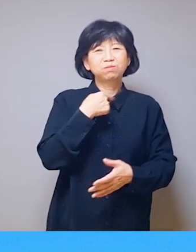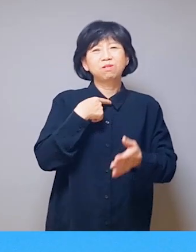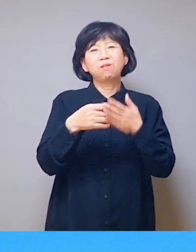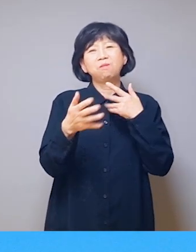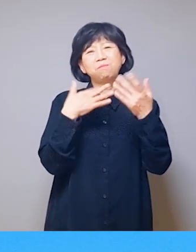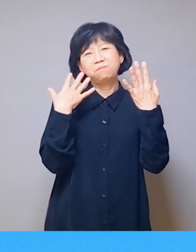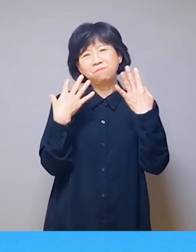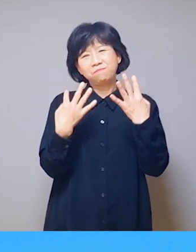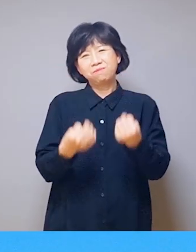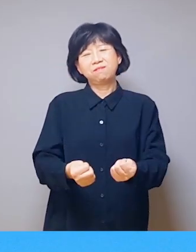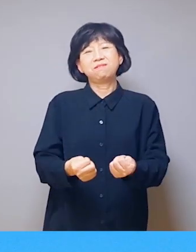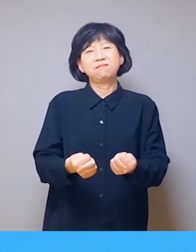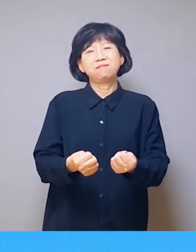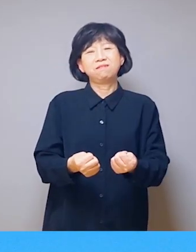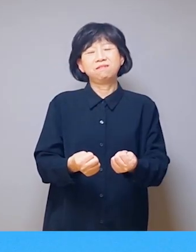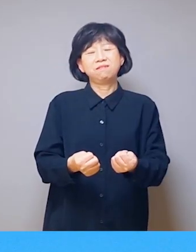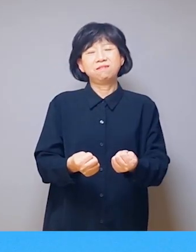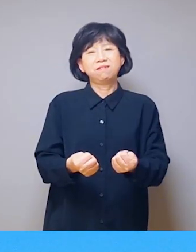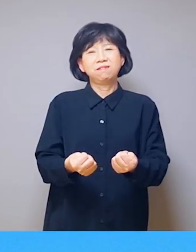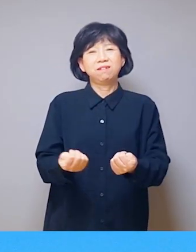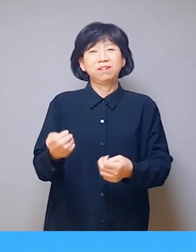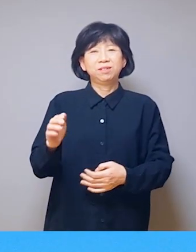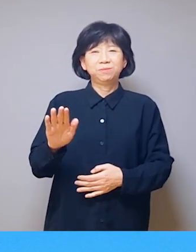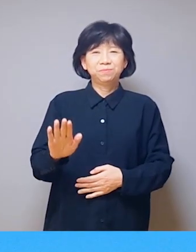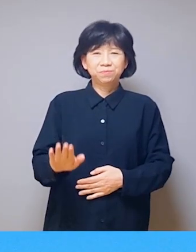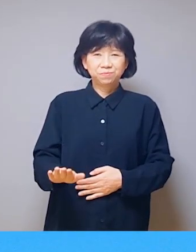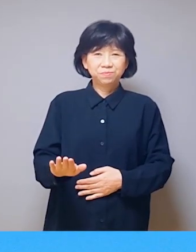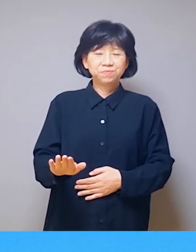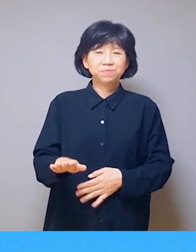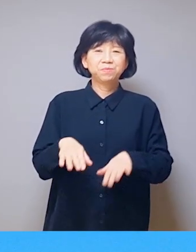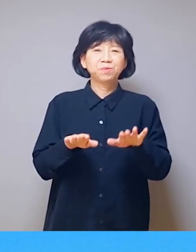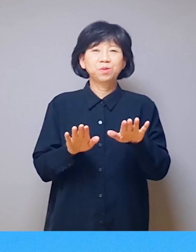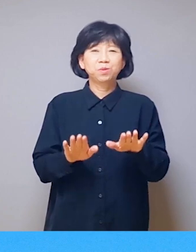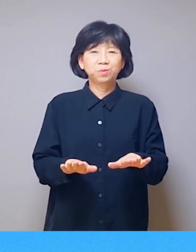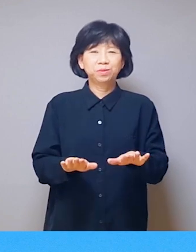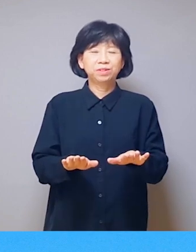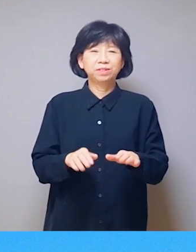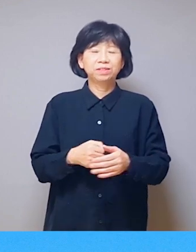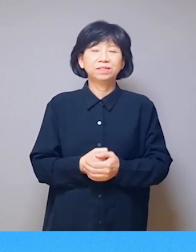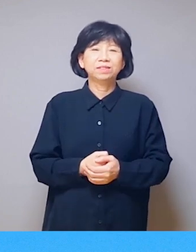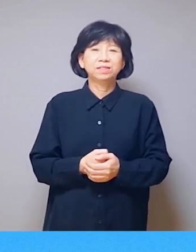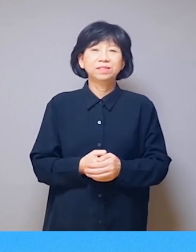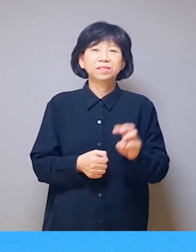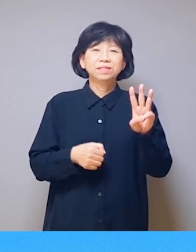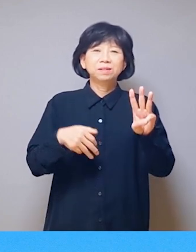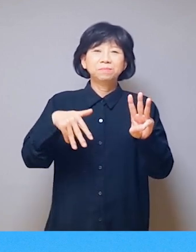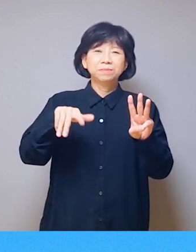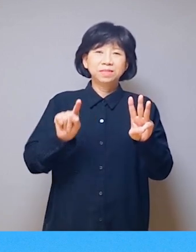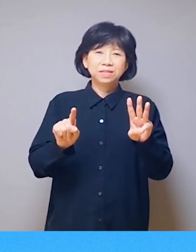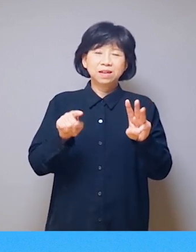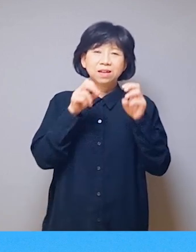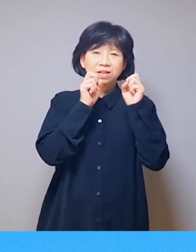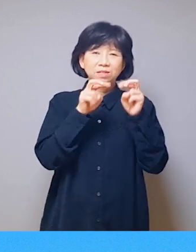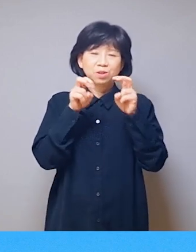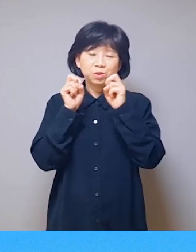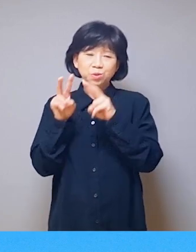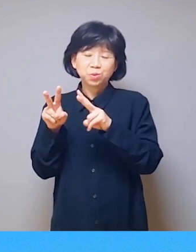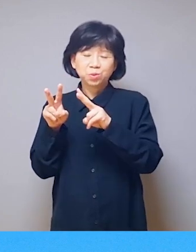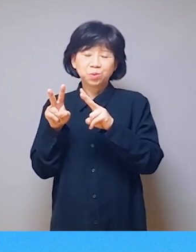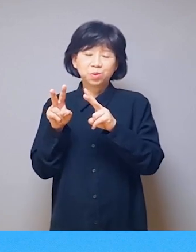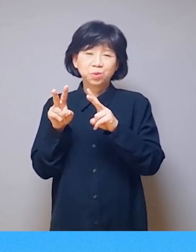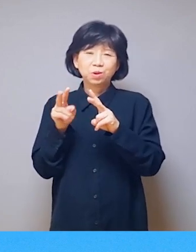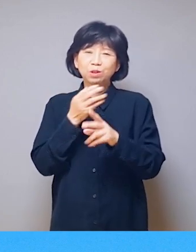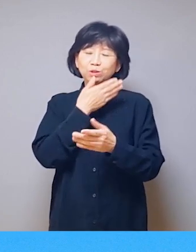하게 돼요. 그런데 오늘 이 3차 전도여행에서 중요한 말씀인